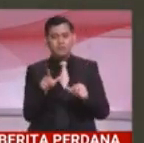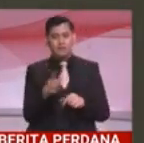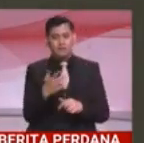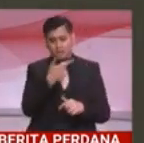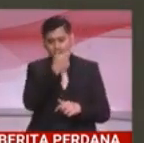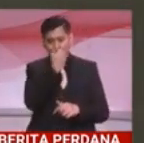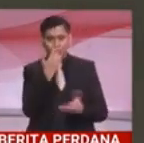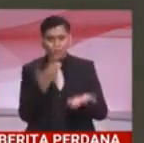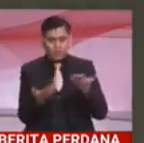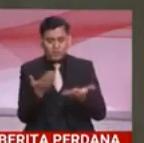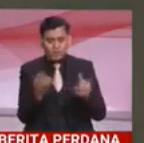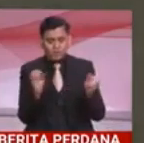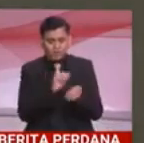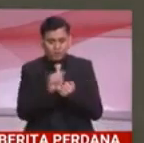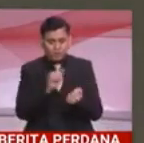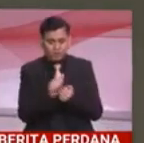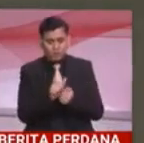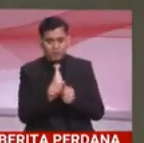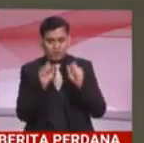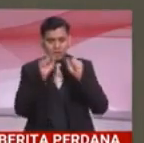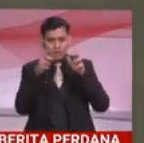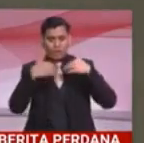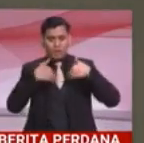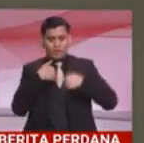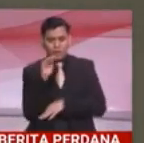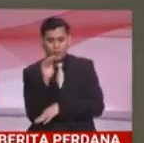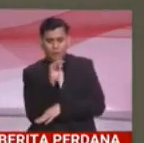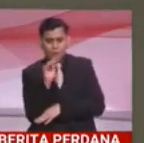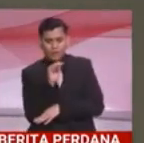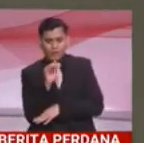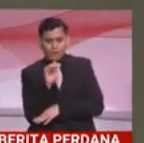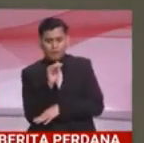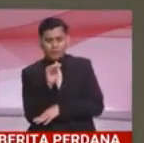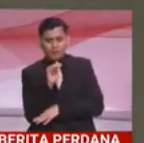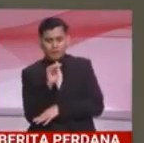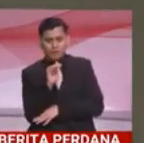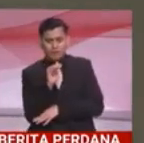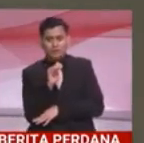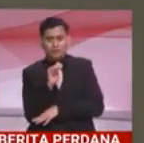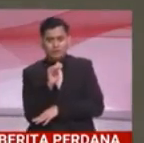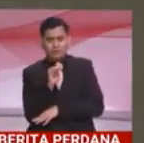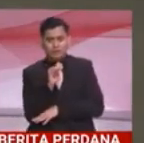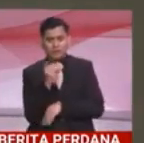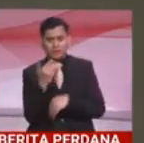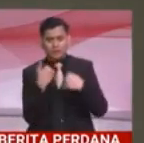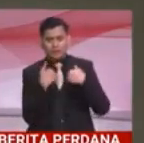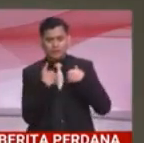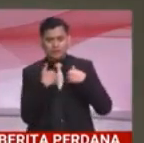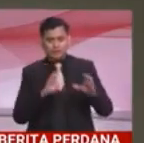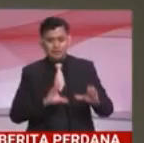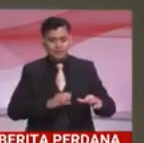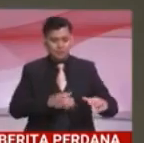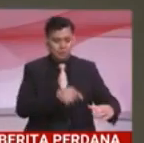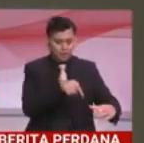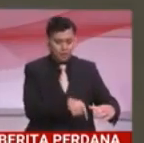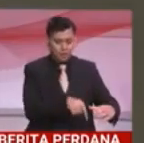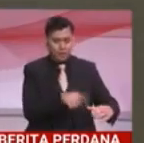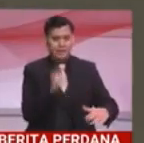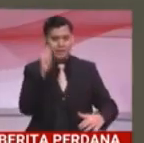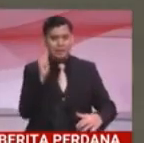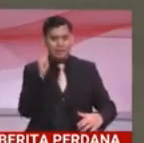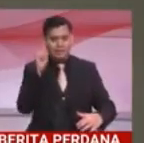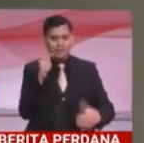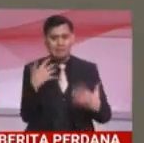tandas dengan betul. Namun, dia kemudian menyedari haiwan berbisa itu yang sedang berendam di dalam mangkuk tandas